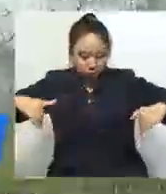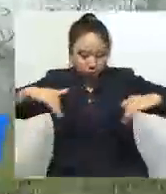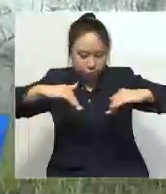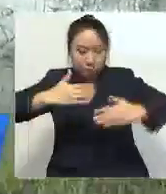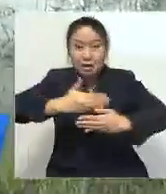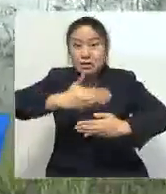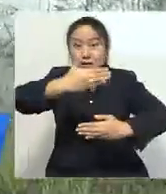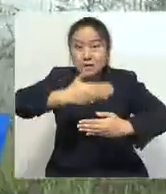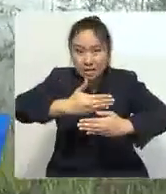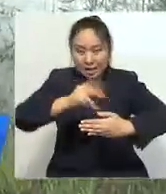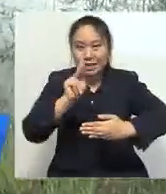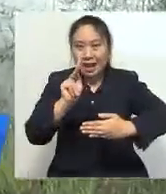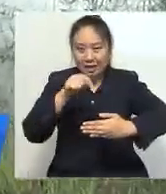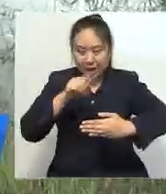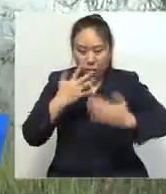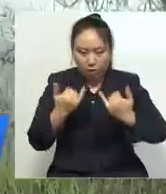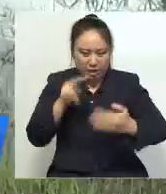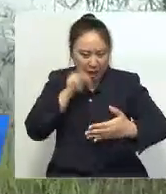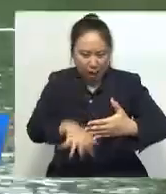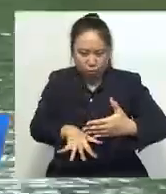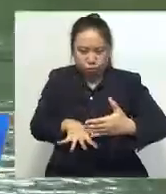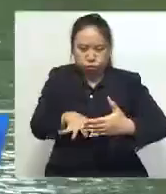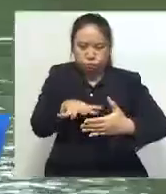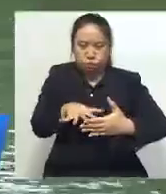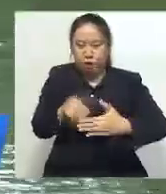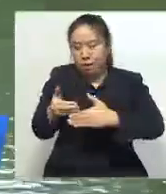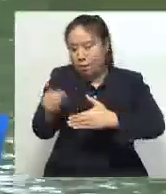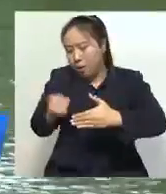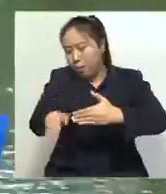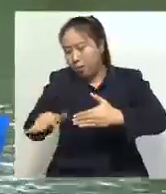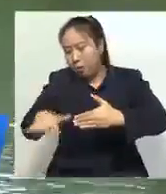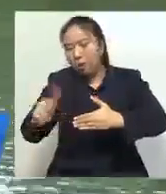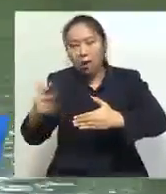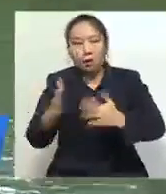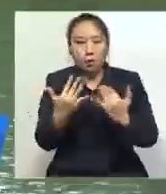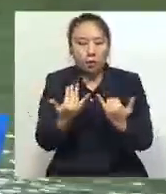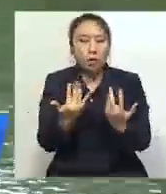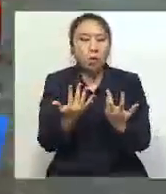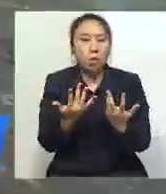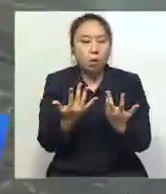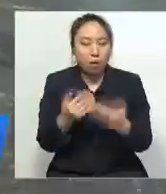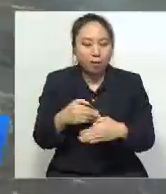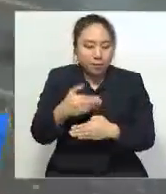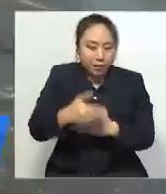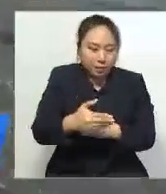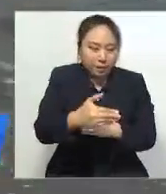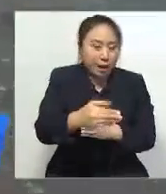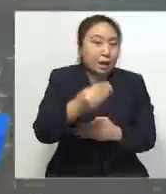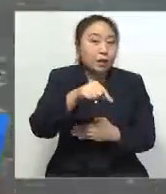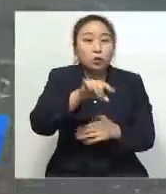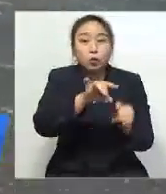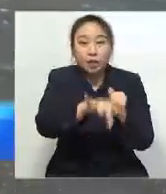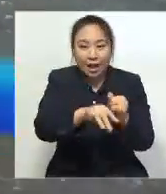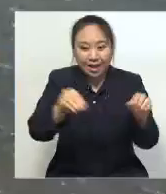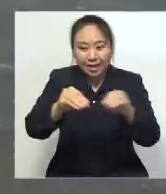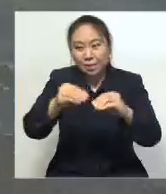อยู่และจkamน้ที่ก็มีกselsร้องน้ำออกมาตอนนี้พื้น his chตน้BSุดท้าย ก่อนที่จะรบบายออกสู่ทะเลก็คอก scattered ททบ้านแม